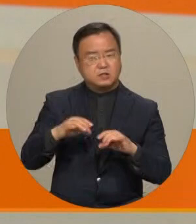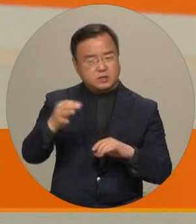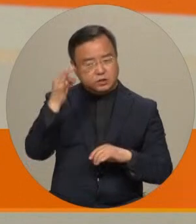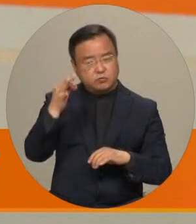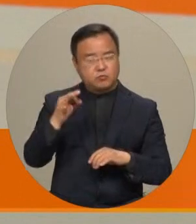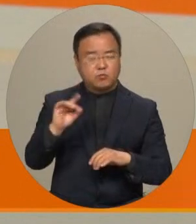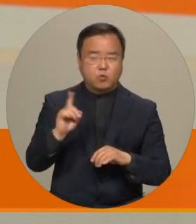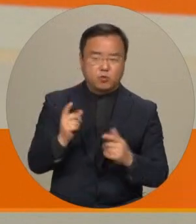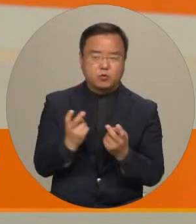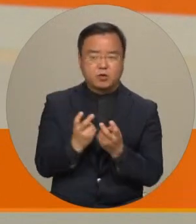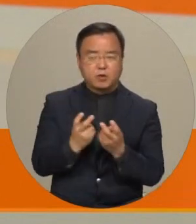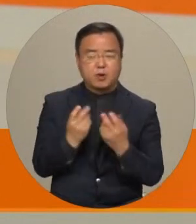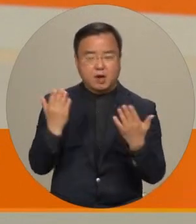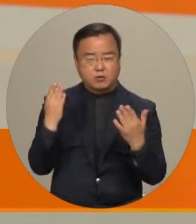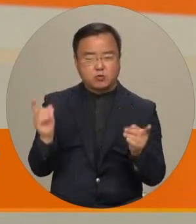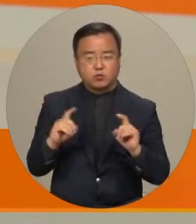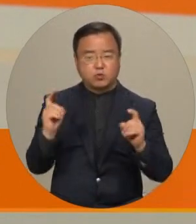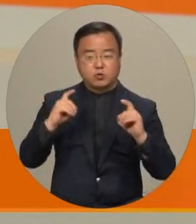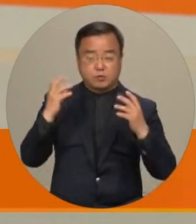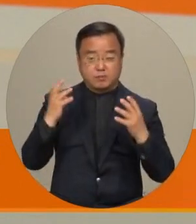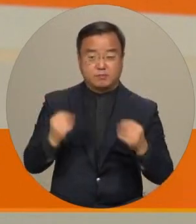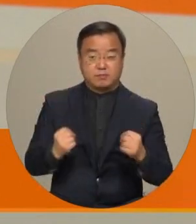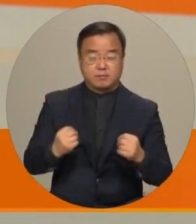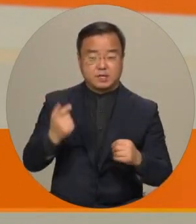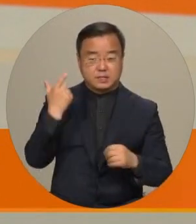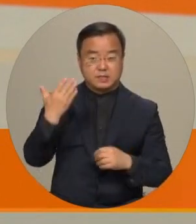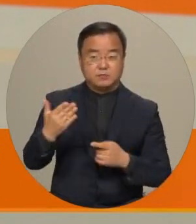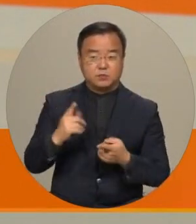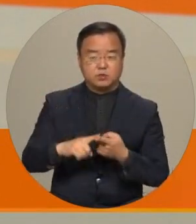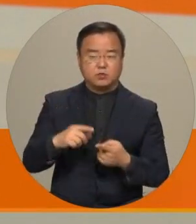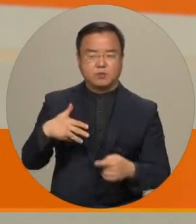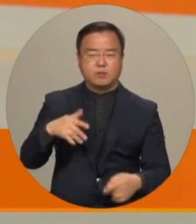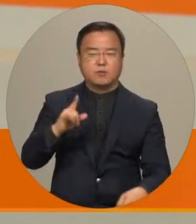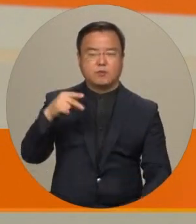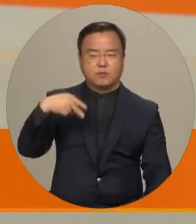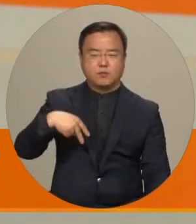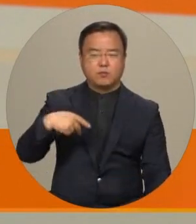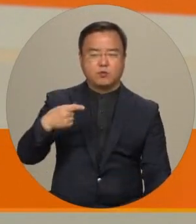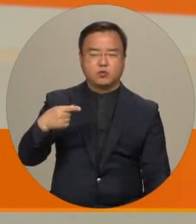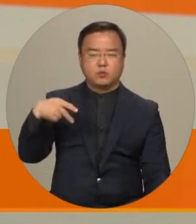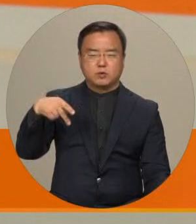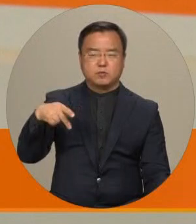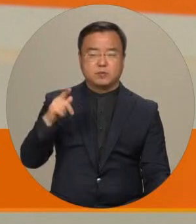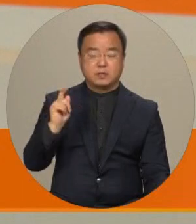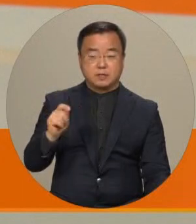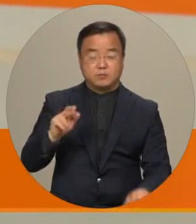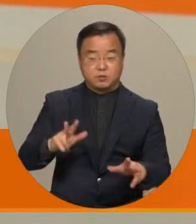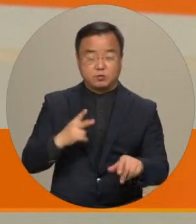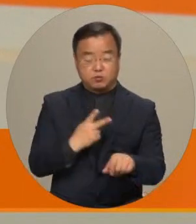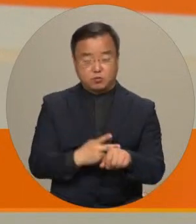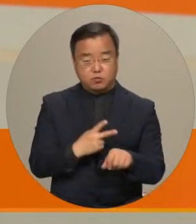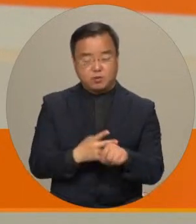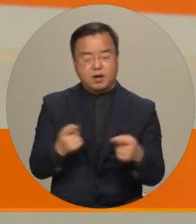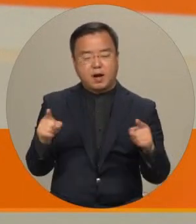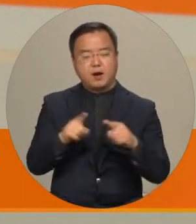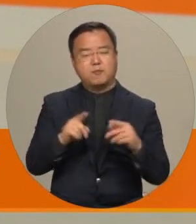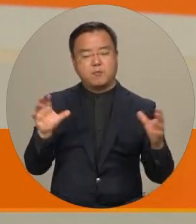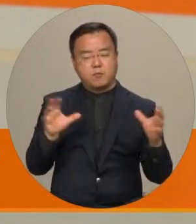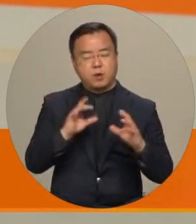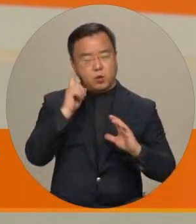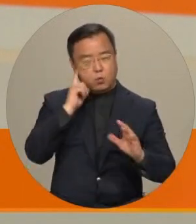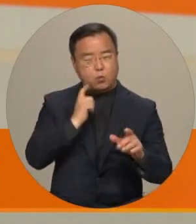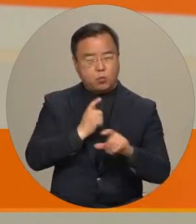할까 논쟁도 치열하죠 이런 질문에 책 gpt와 현지 교사가 직접 머리를 맞대고 고민한